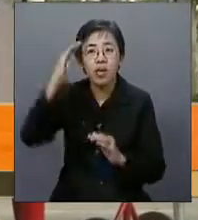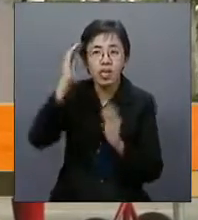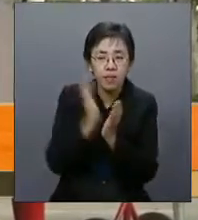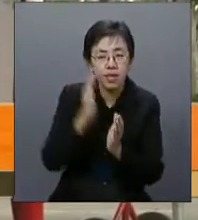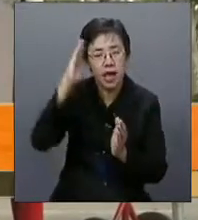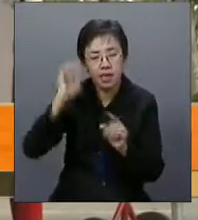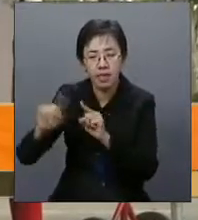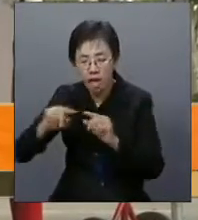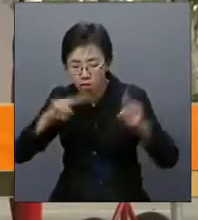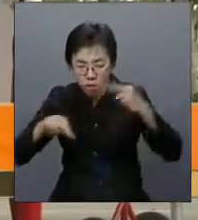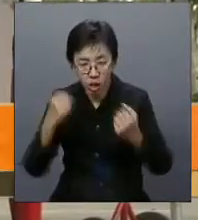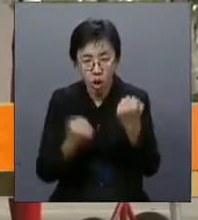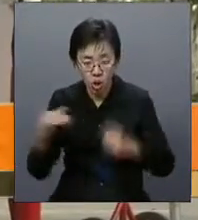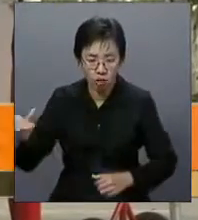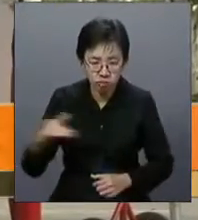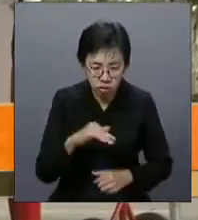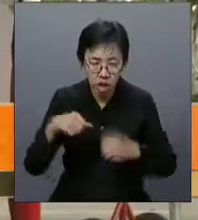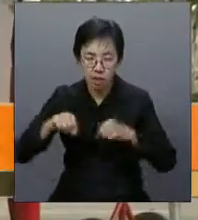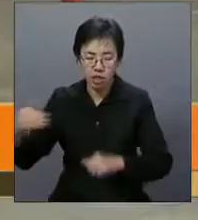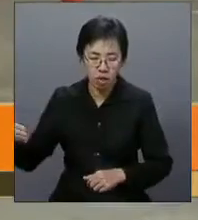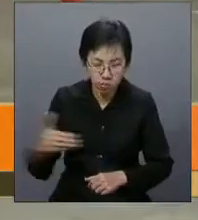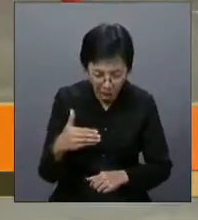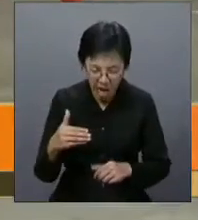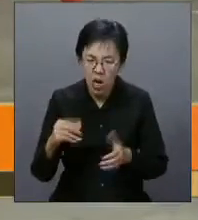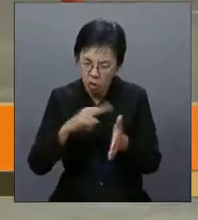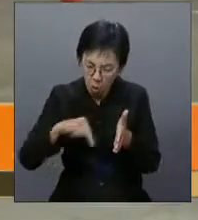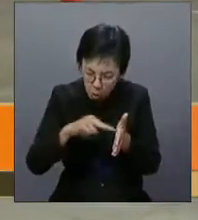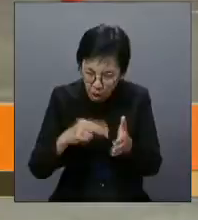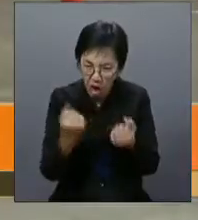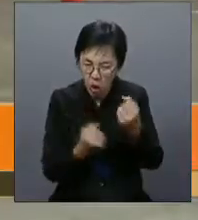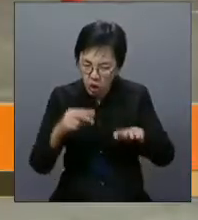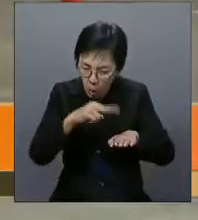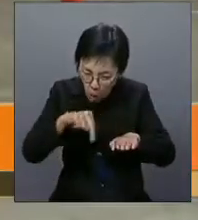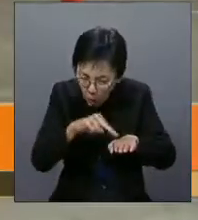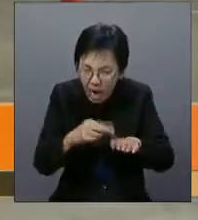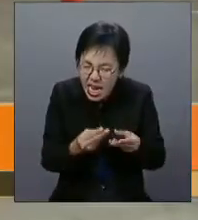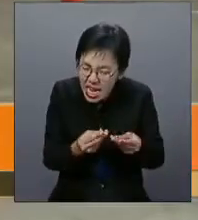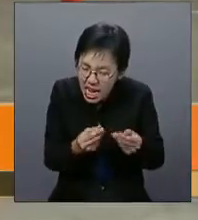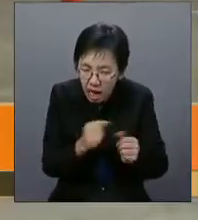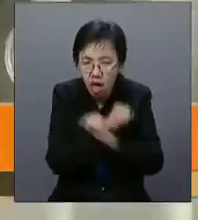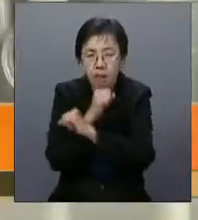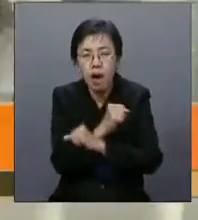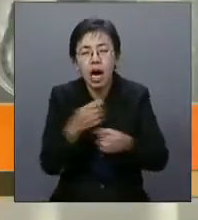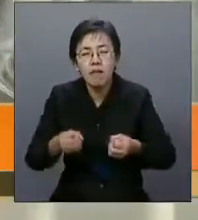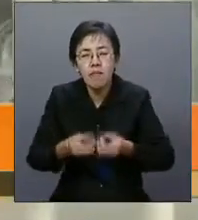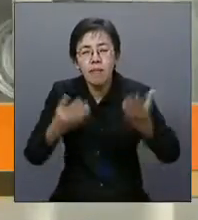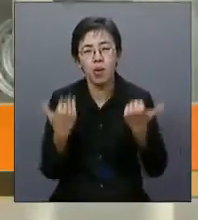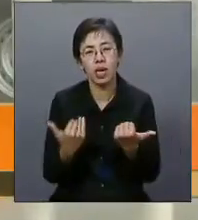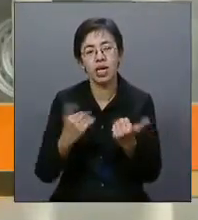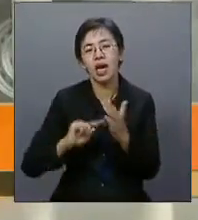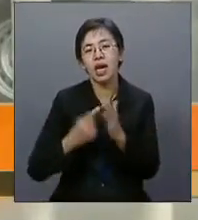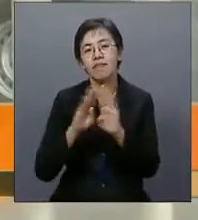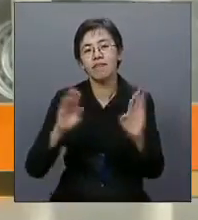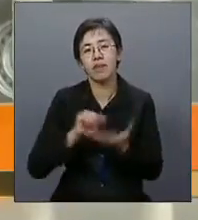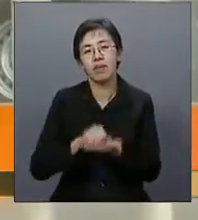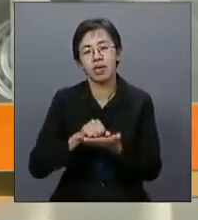ยได้ตรวจสอบรถยนต์และรถจักรยานยนต์ที่ผ่านเข้ามาในพื้นที่ของห้างอย่างละเอียดเพื่อป้องกันเหตุรุนแรงในวันแรกที่เปิดให้บริการ